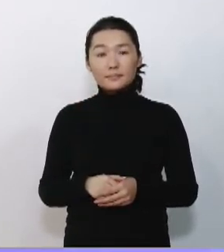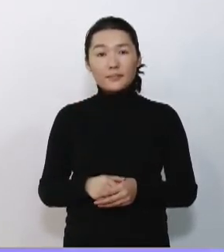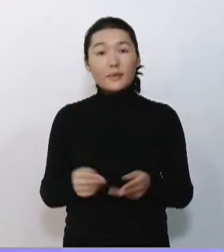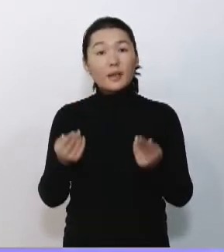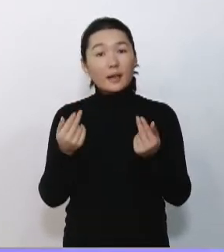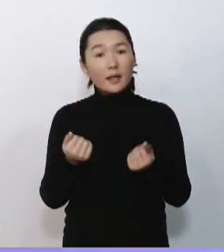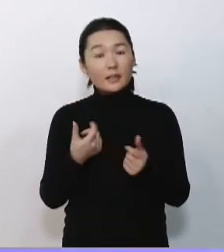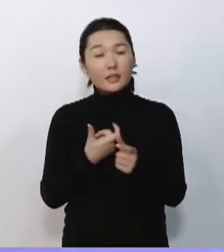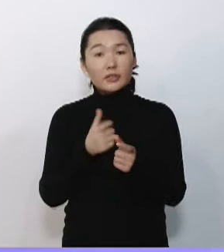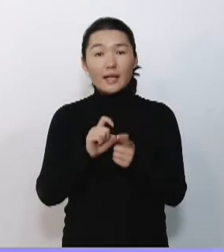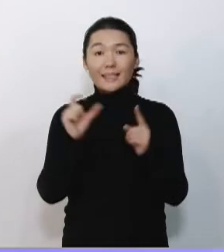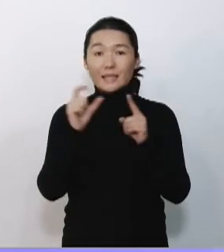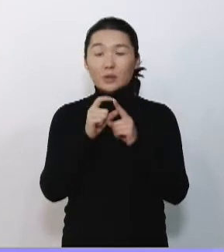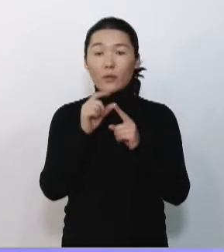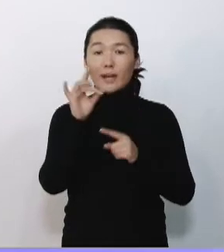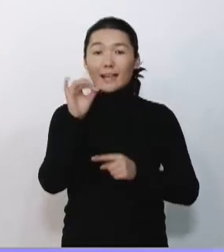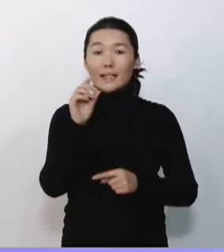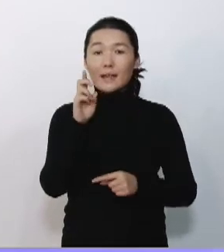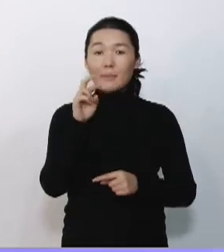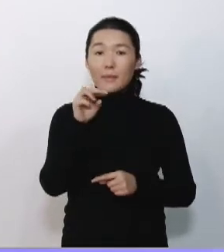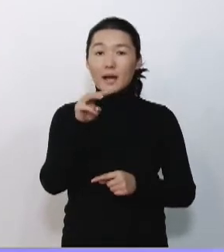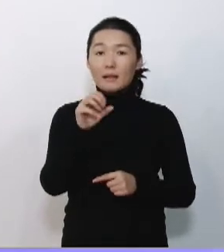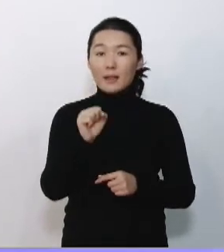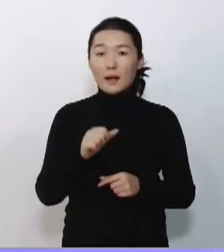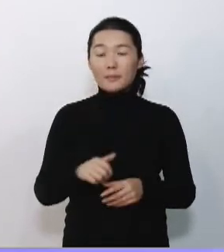Конечно же, это слово «ребята».